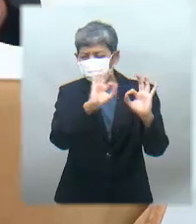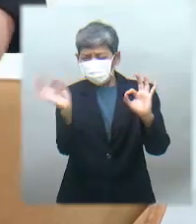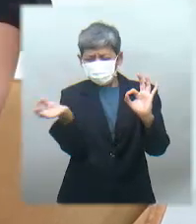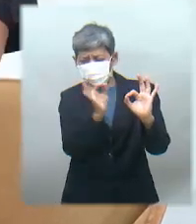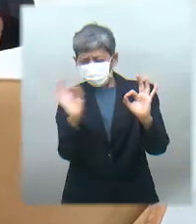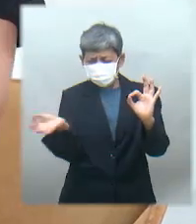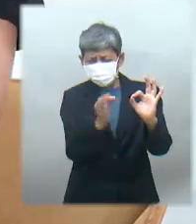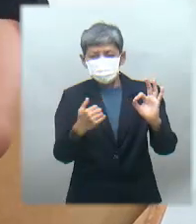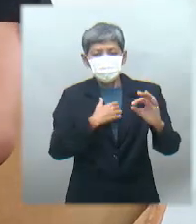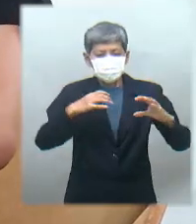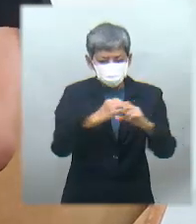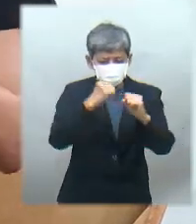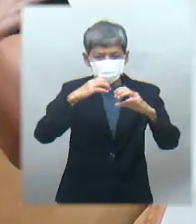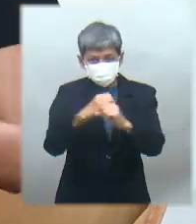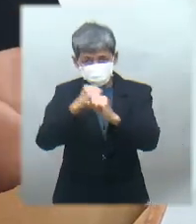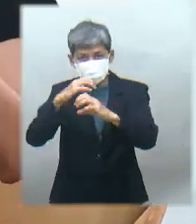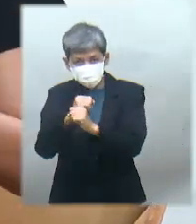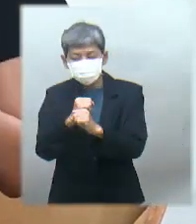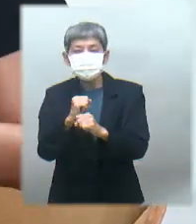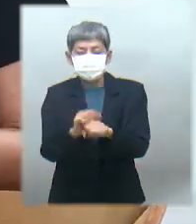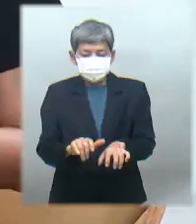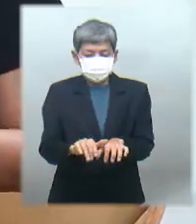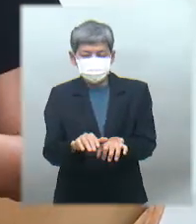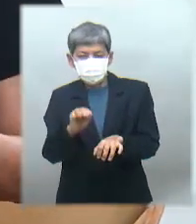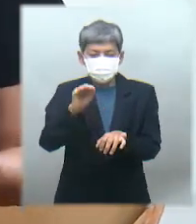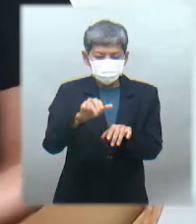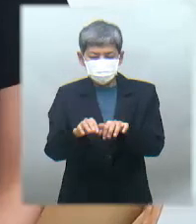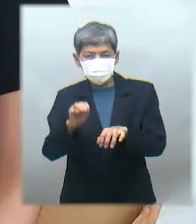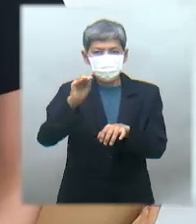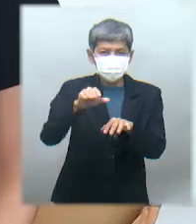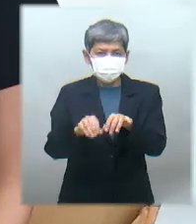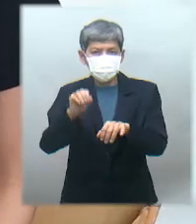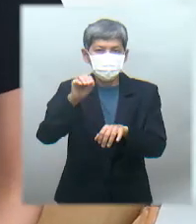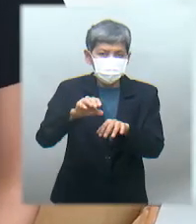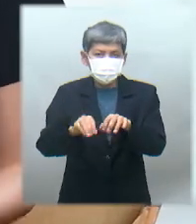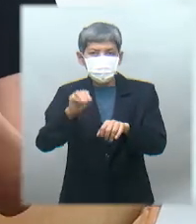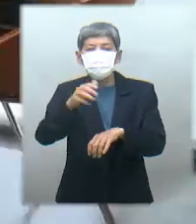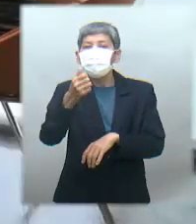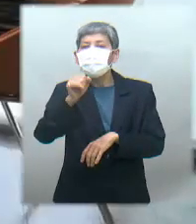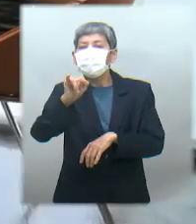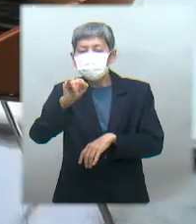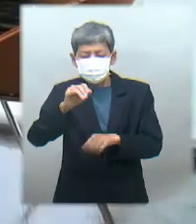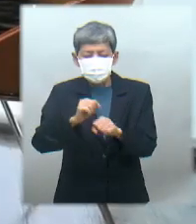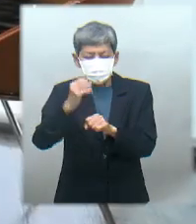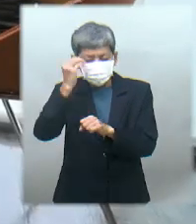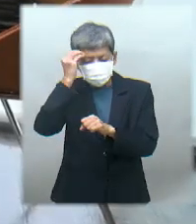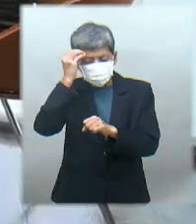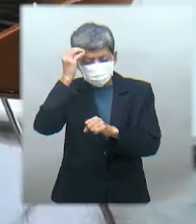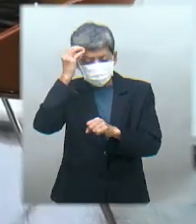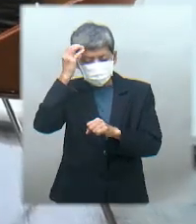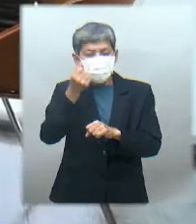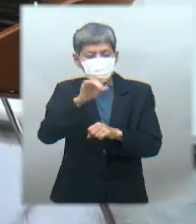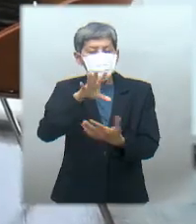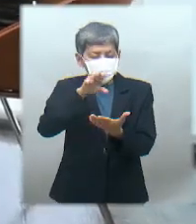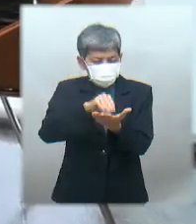เราสรุปเป็แบบนี้นะเราก็ป้อนเข้ามูลอย่น ไปเทนไปสอน เรื่อยAI กได้จัด pattern แลวรู้